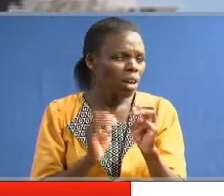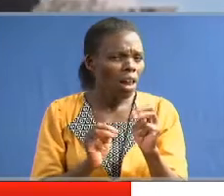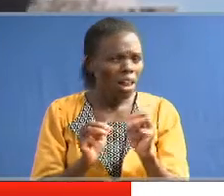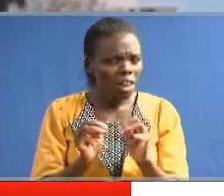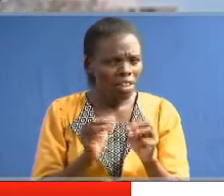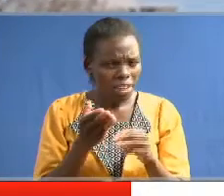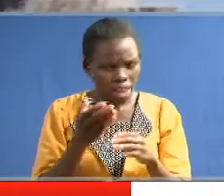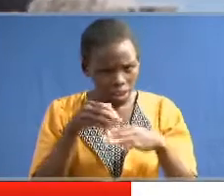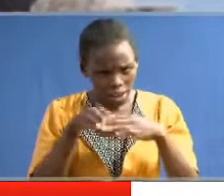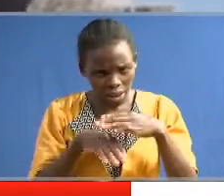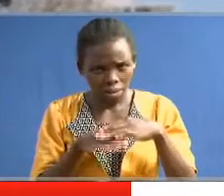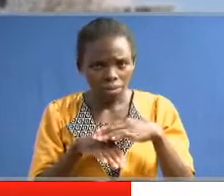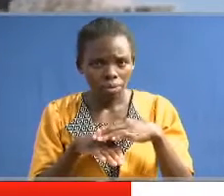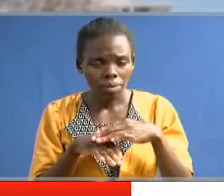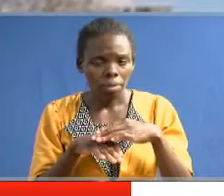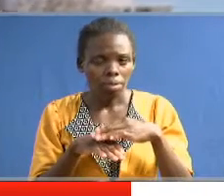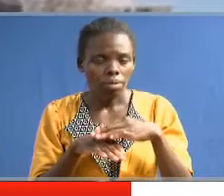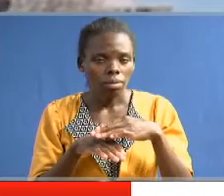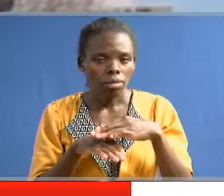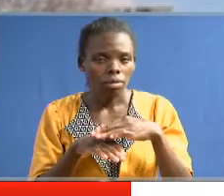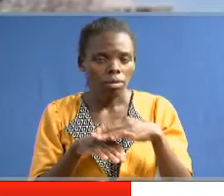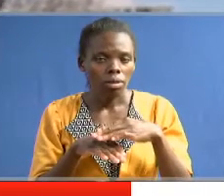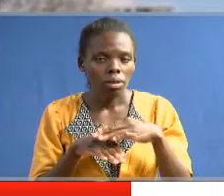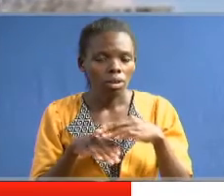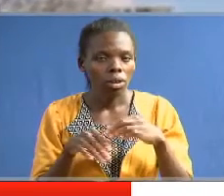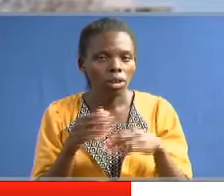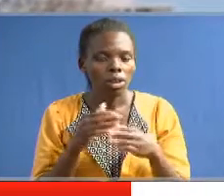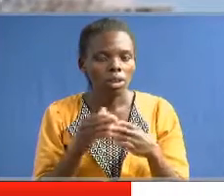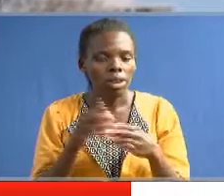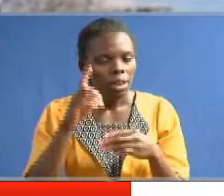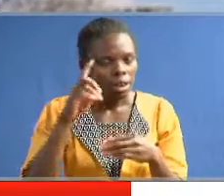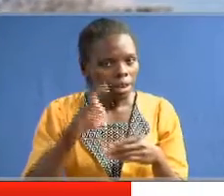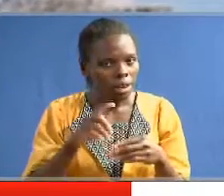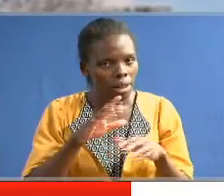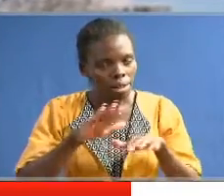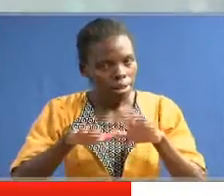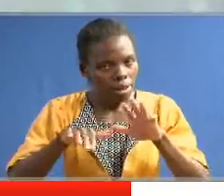unaendelea kule chini na kuhakikisha kwamba hata na hiyo shughuli nzima inahitaji wapiga mbizi kule chini.